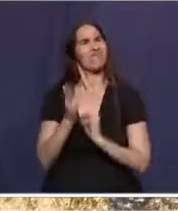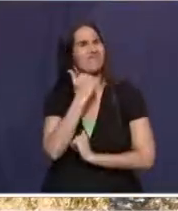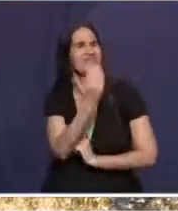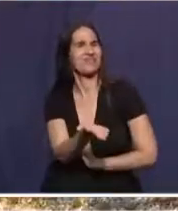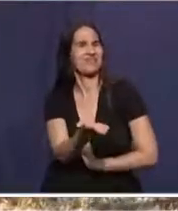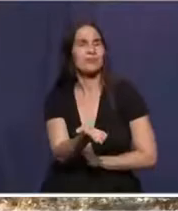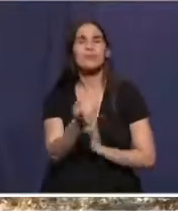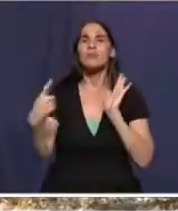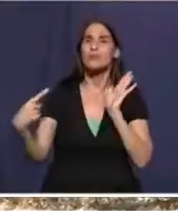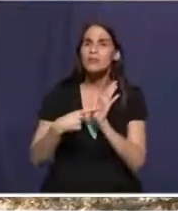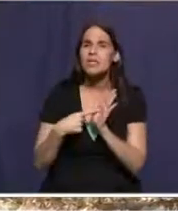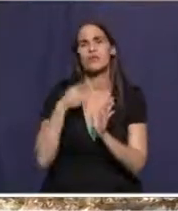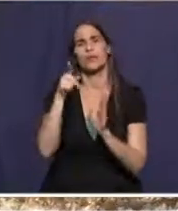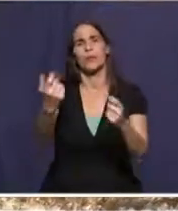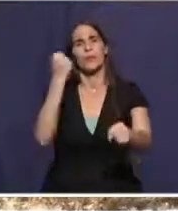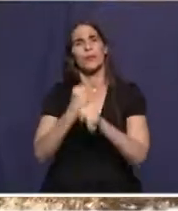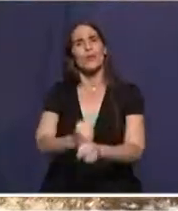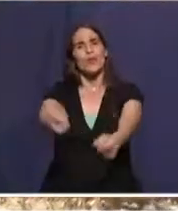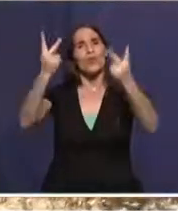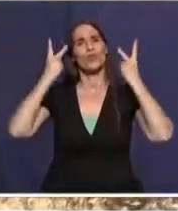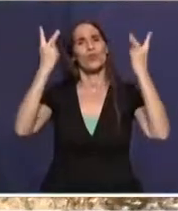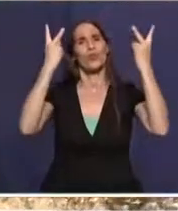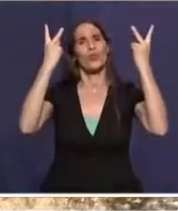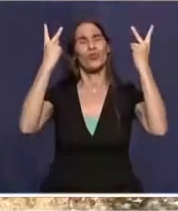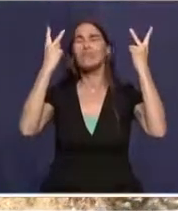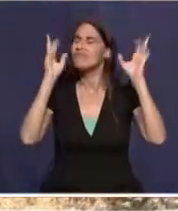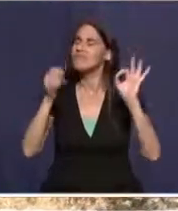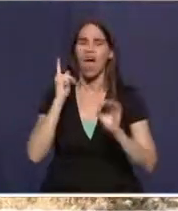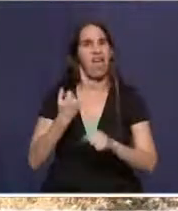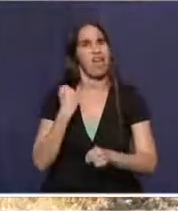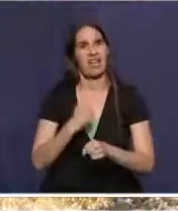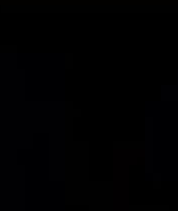ולכן זו משימה שבסייעתא דשמיא צריכה להתקיים. תודה רבה.